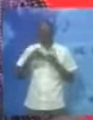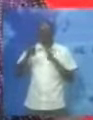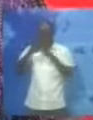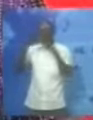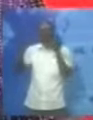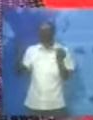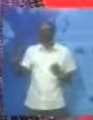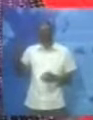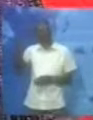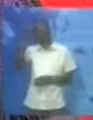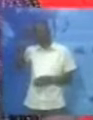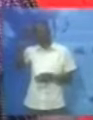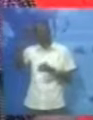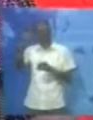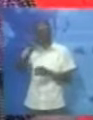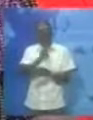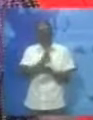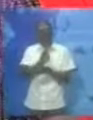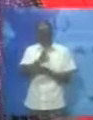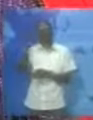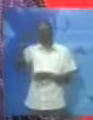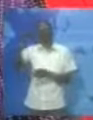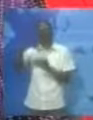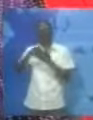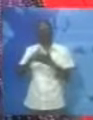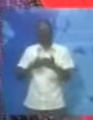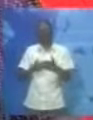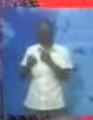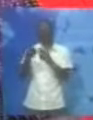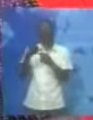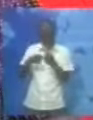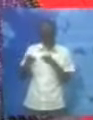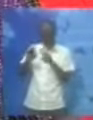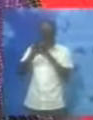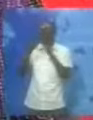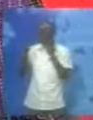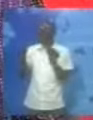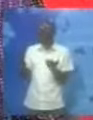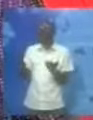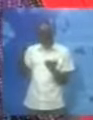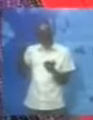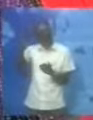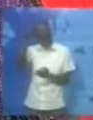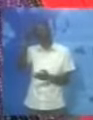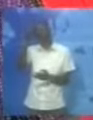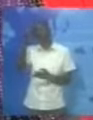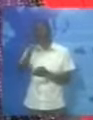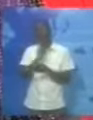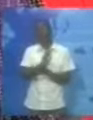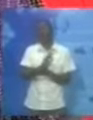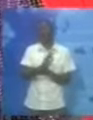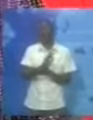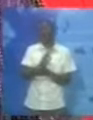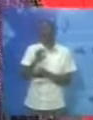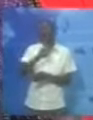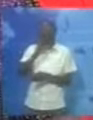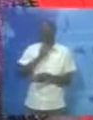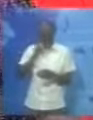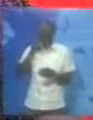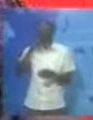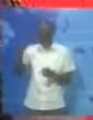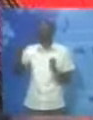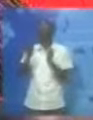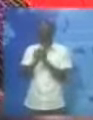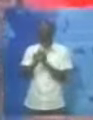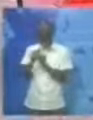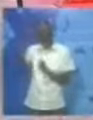l'ouverture officielle du FESPACO. Avant de revenir sur l'ouverture officielle du FESPACO, je suis avec M.